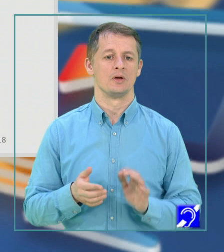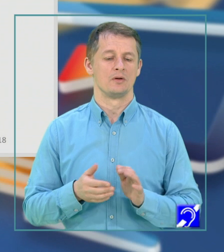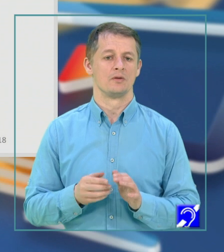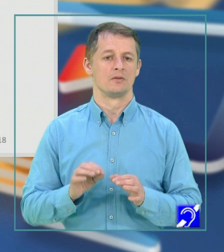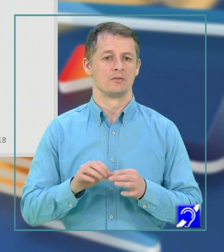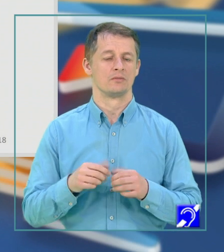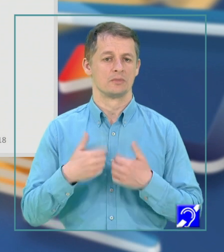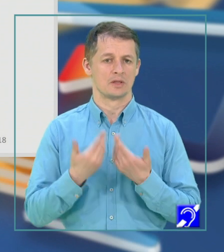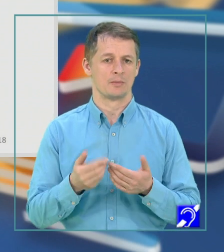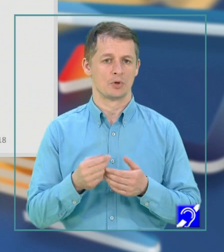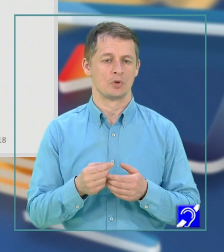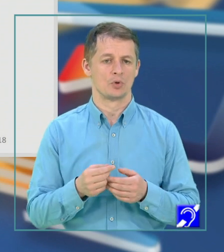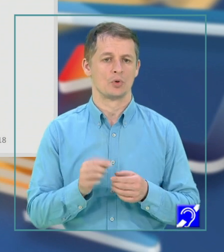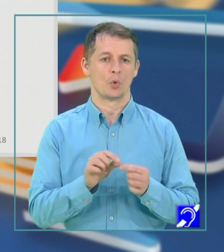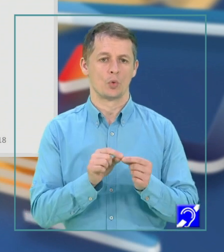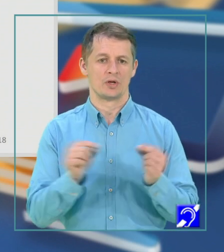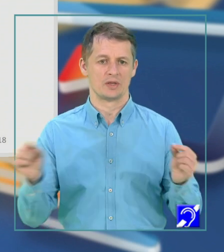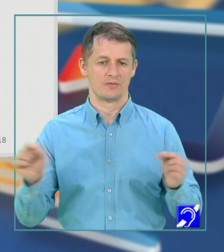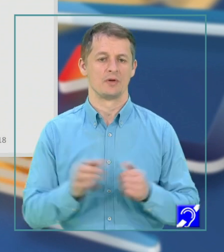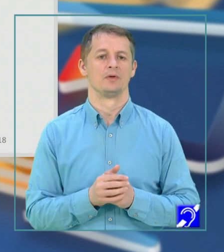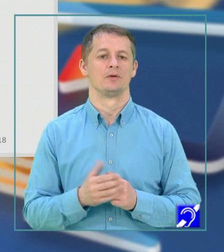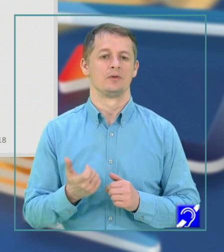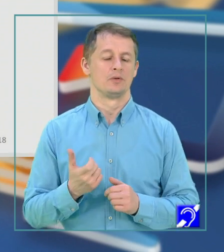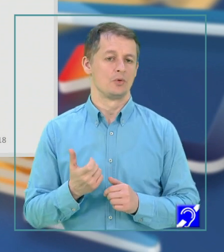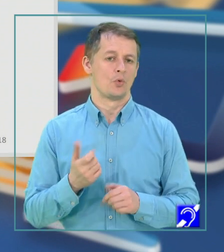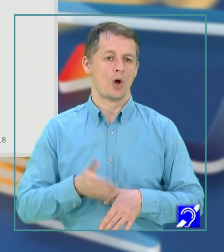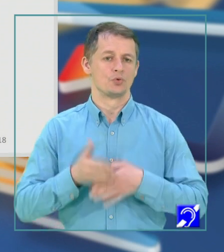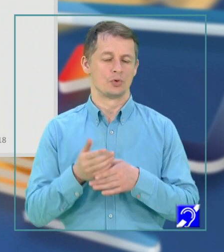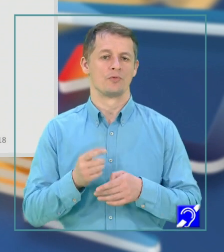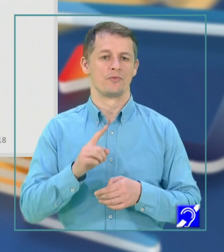pe un interval, îi putem studia bijectivitatea pe baza